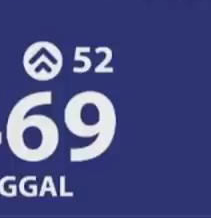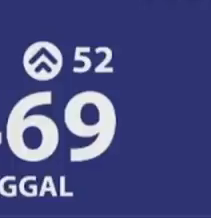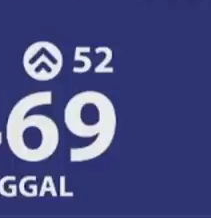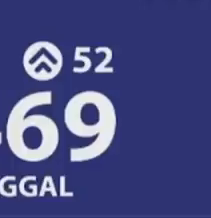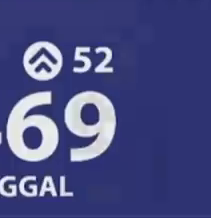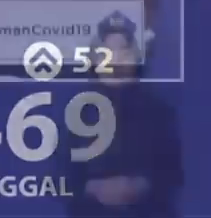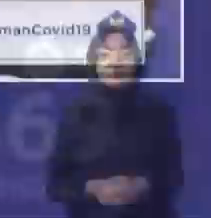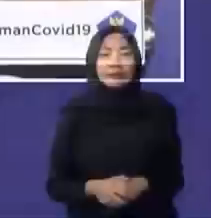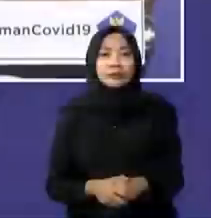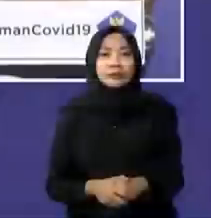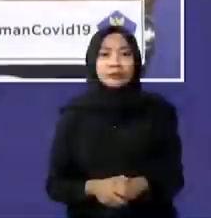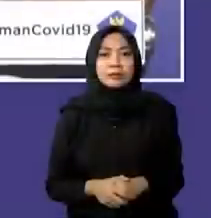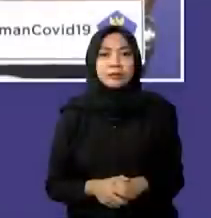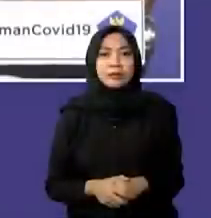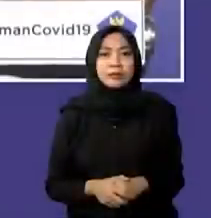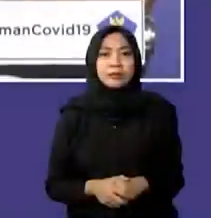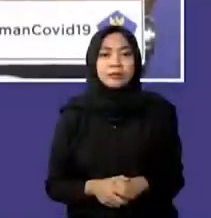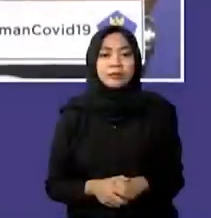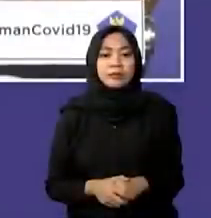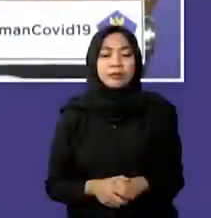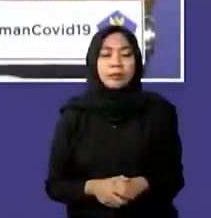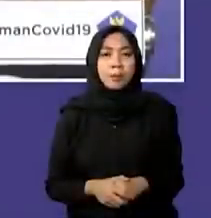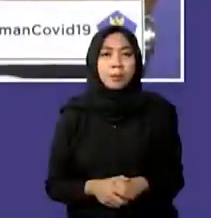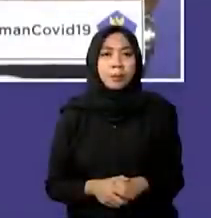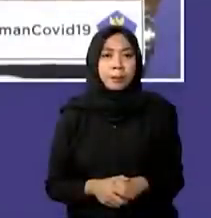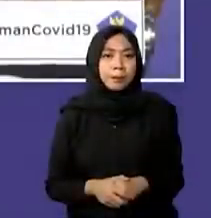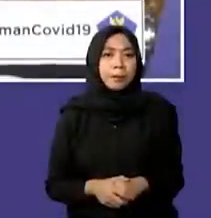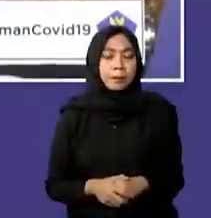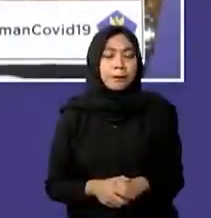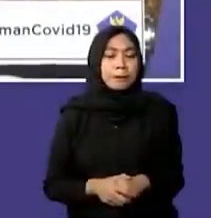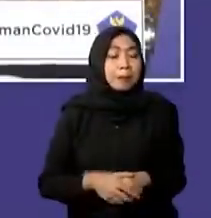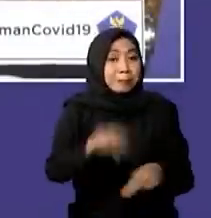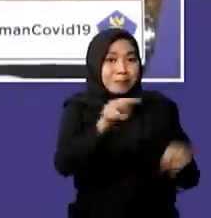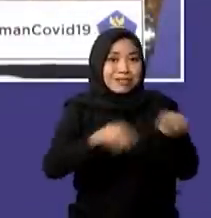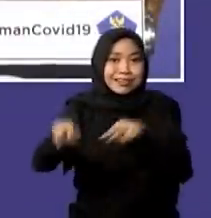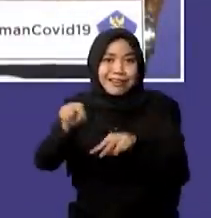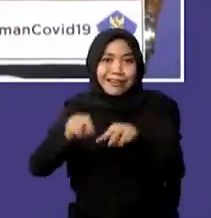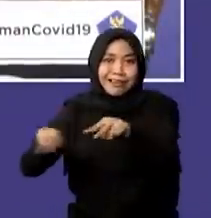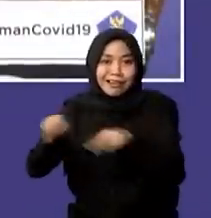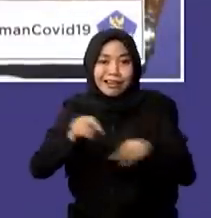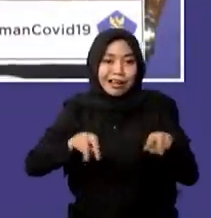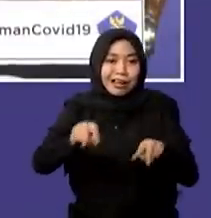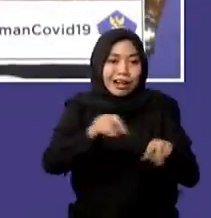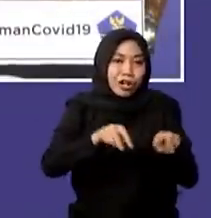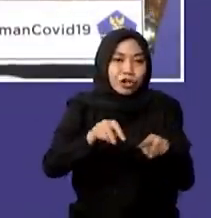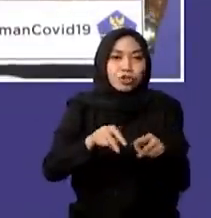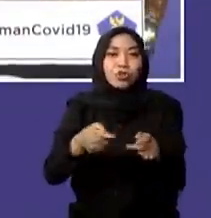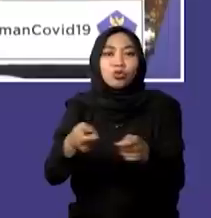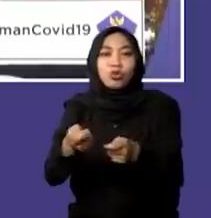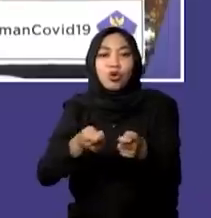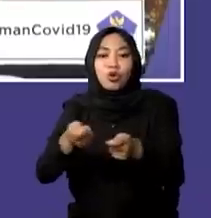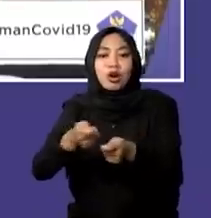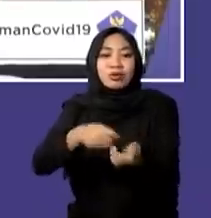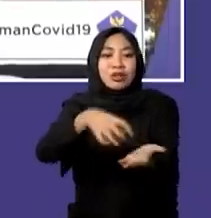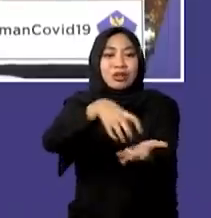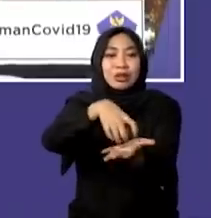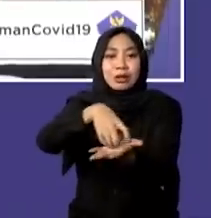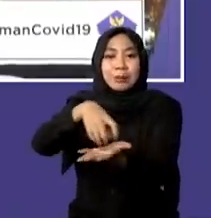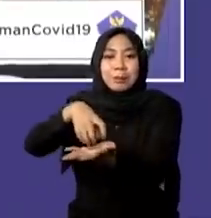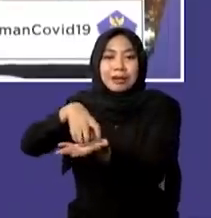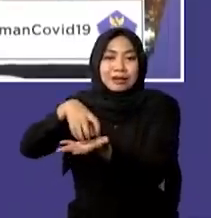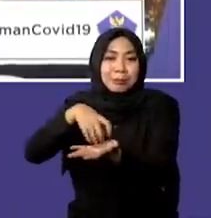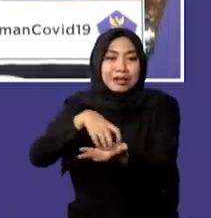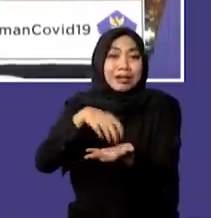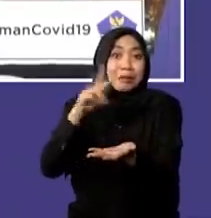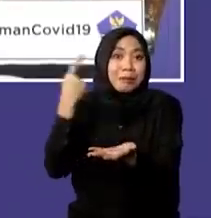dari koordinasi kami terakhir dan pengecekan dengan cluster yang kita